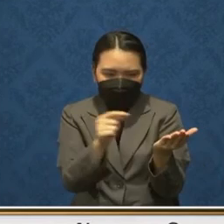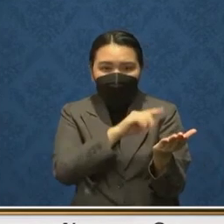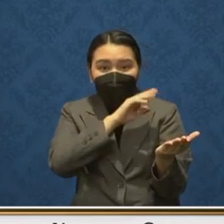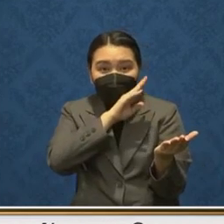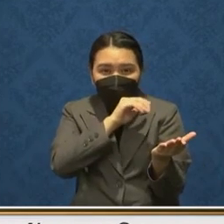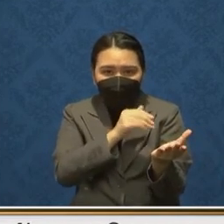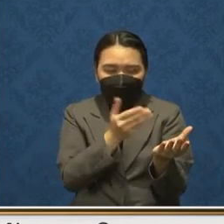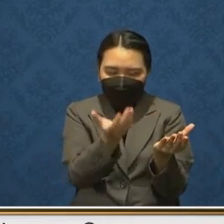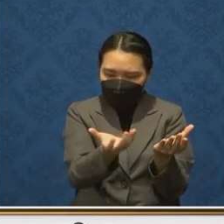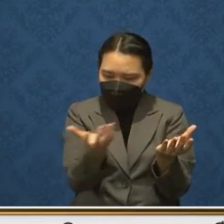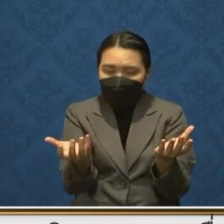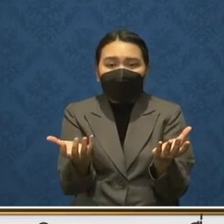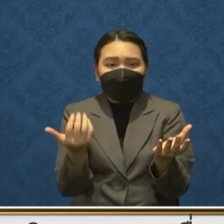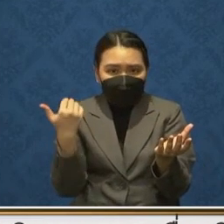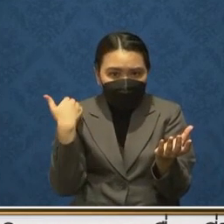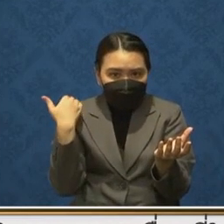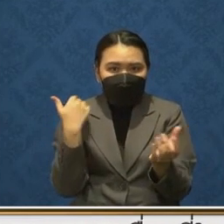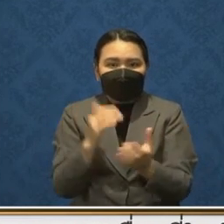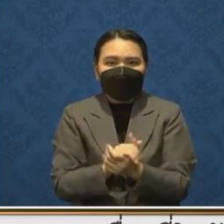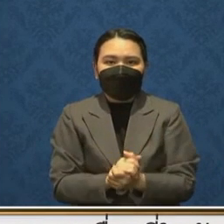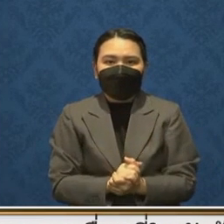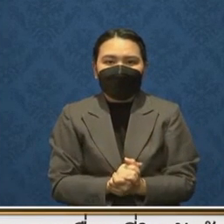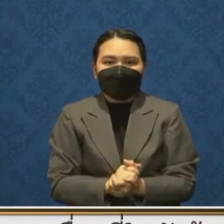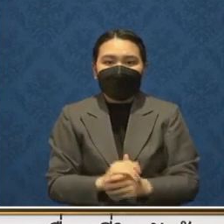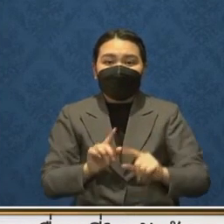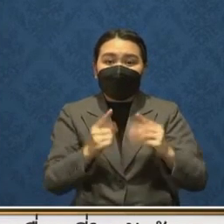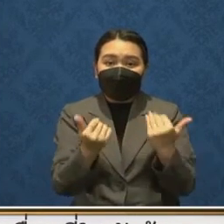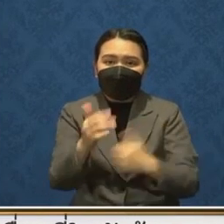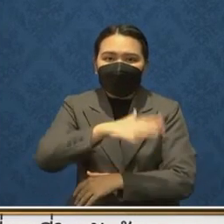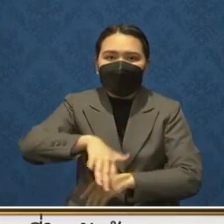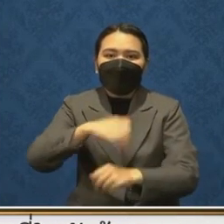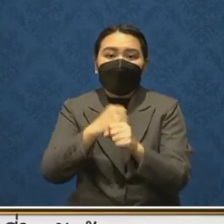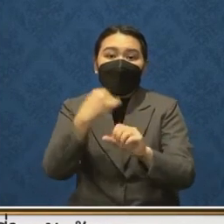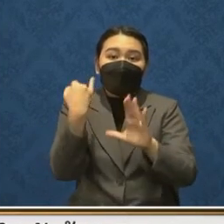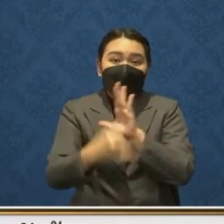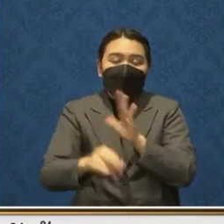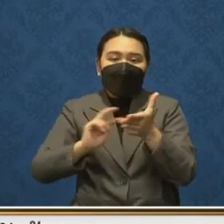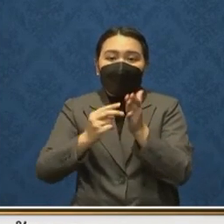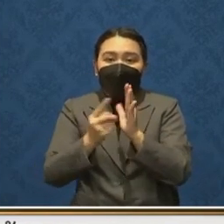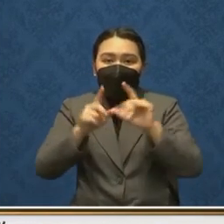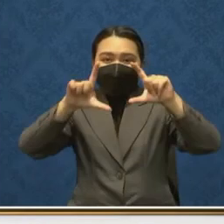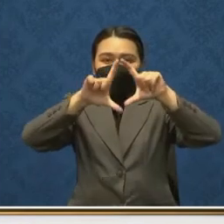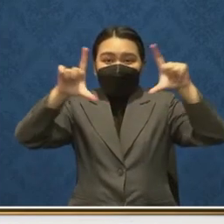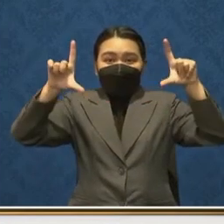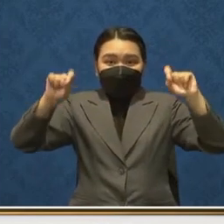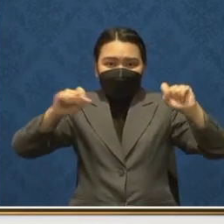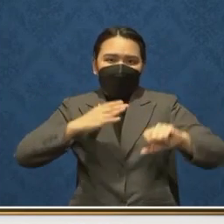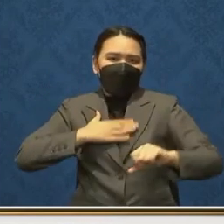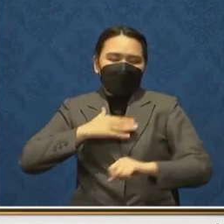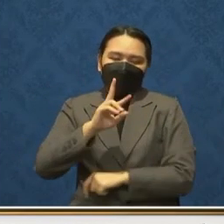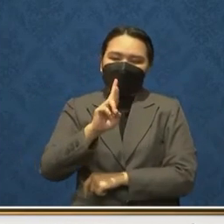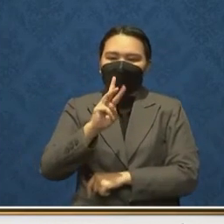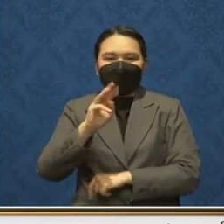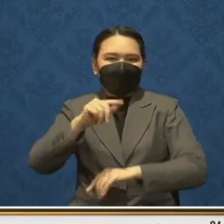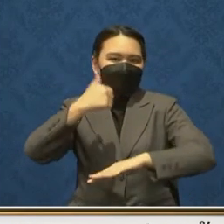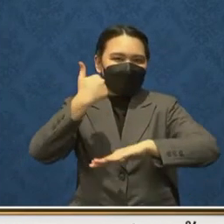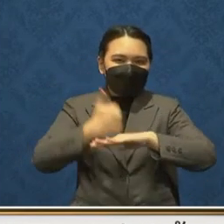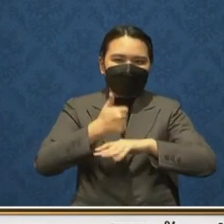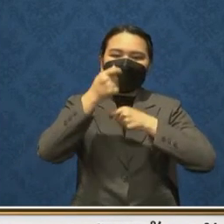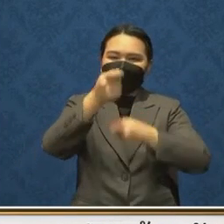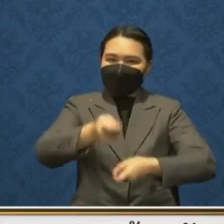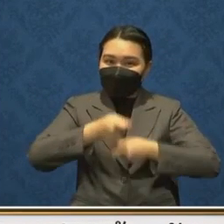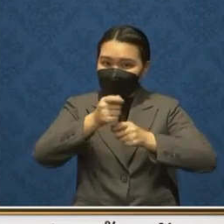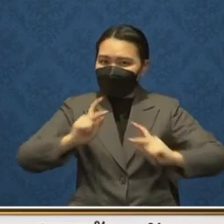แต่วันนี้ท่านทำผิแล้นะครับท่านบอกขึ้นป้ายตัวเองและดีวาการกสวงเก europลูกน้ทปยทธีละ